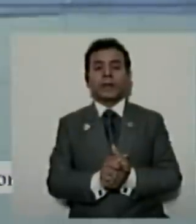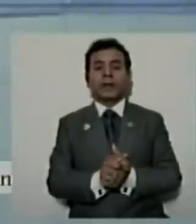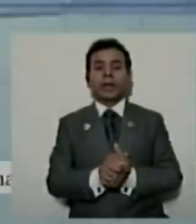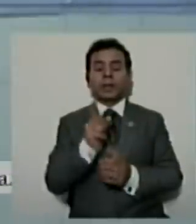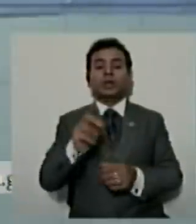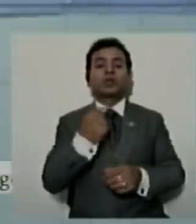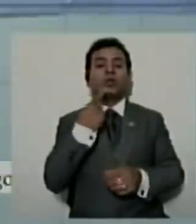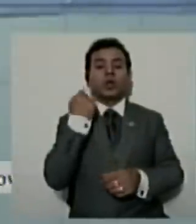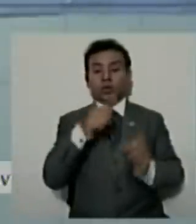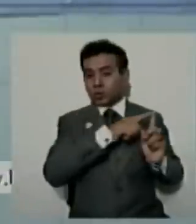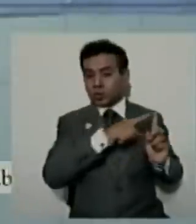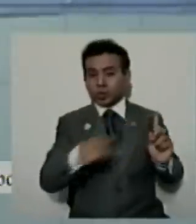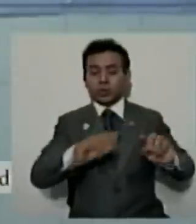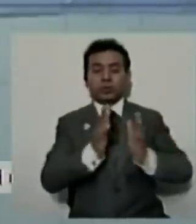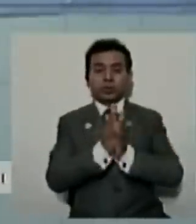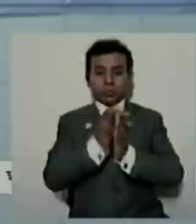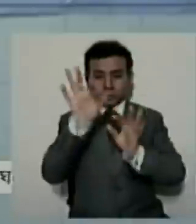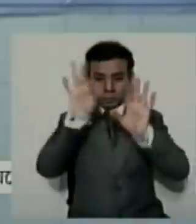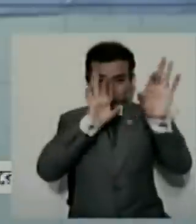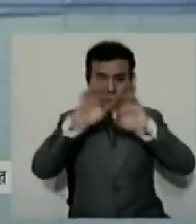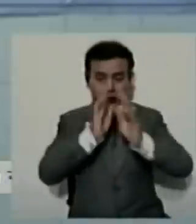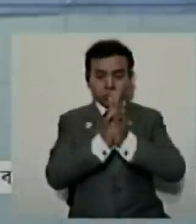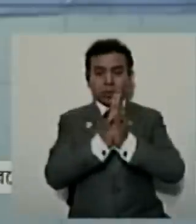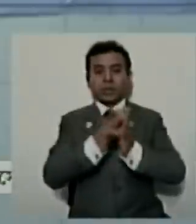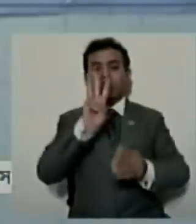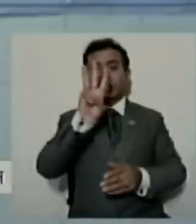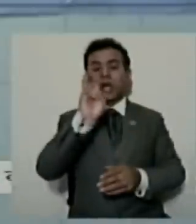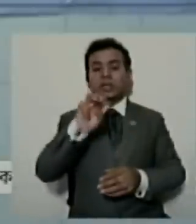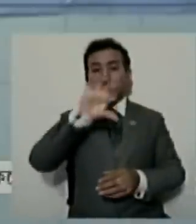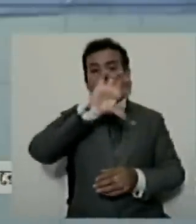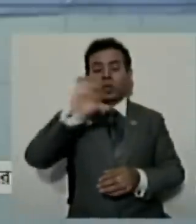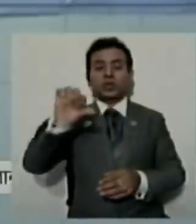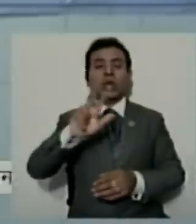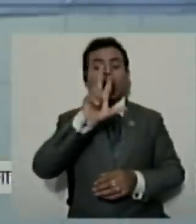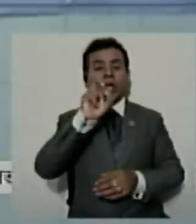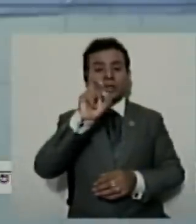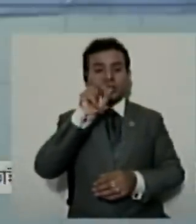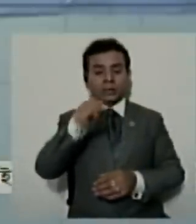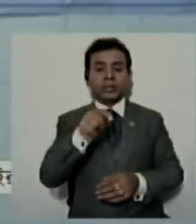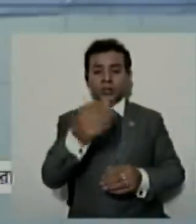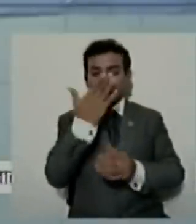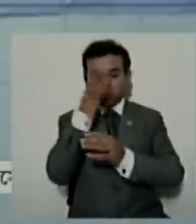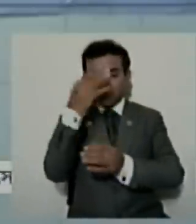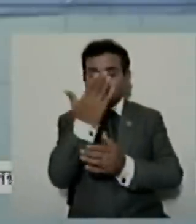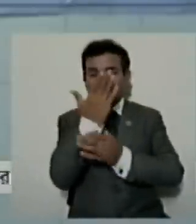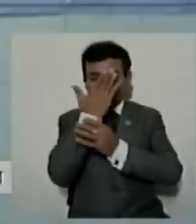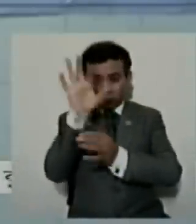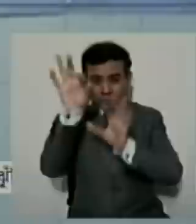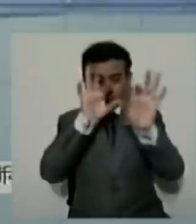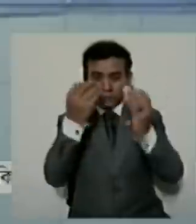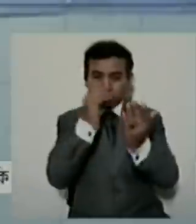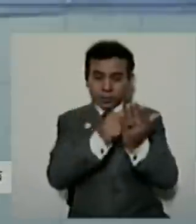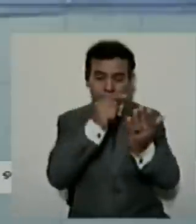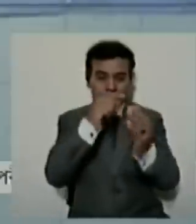3680টি, যা গতকালের তুলনায় 7.5% বেশি। এবং আমরা যা পরীক্ষা করেছি সেটাও গতদিনের